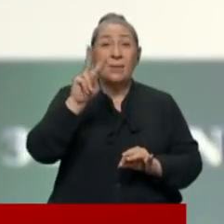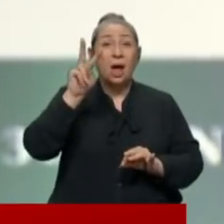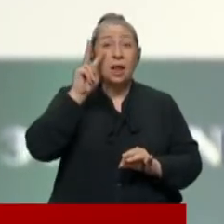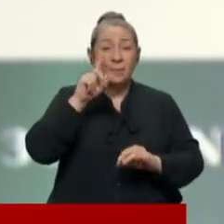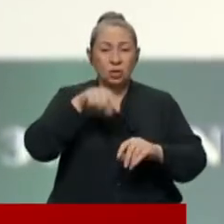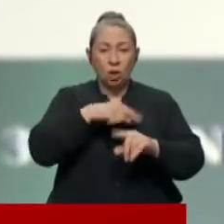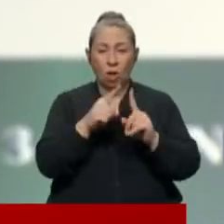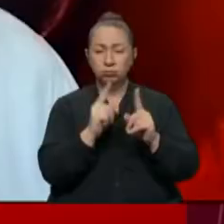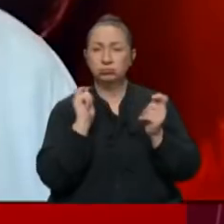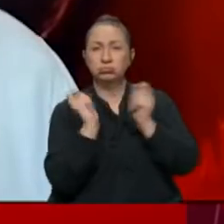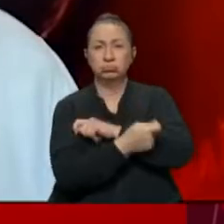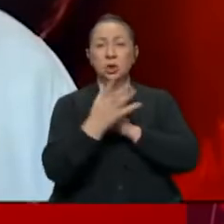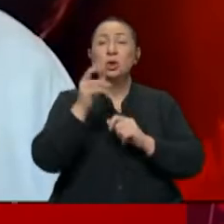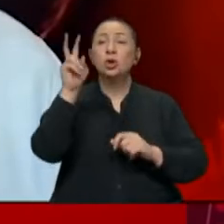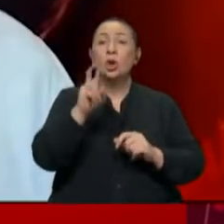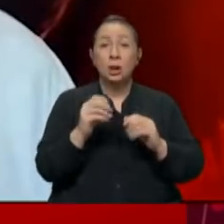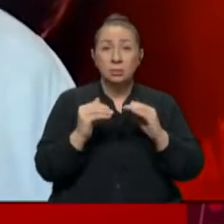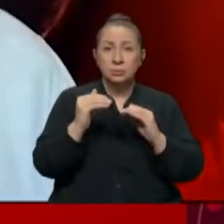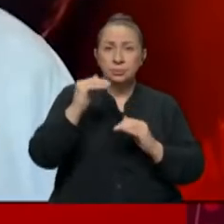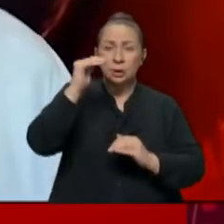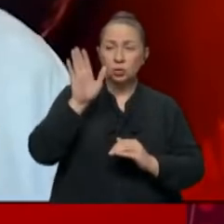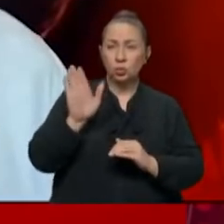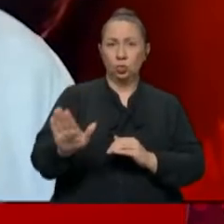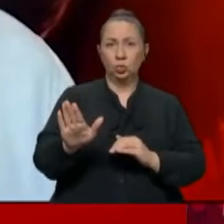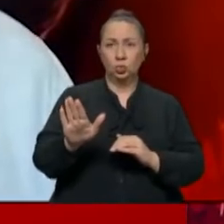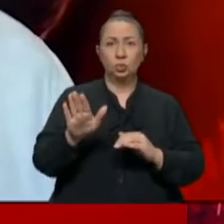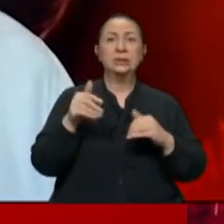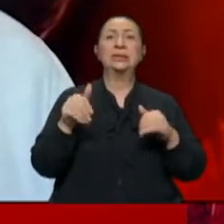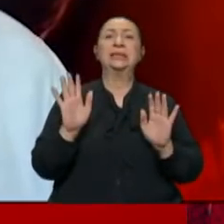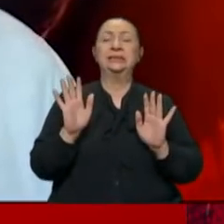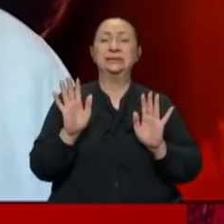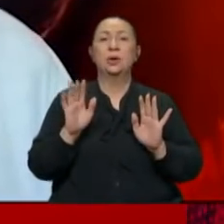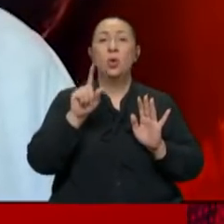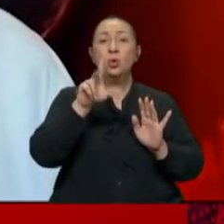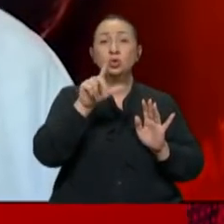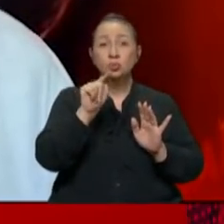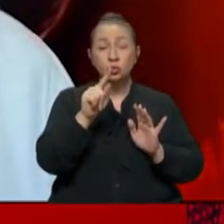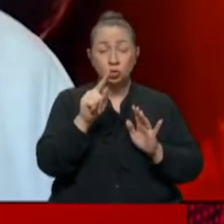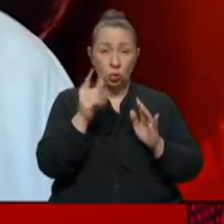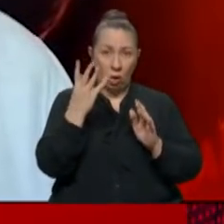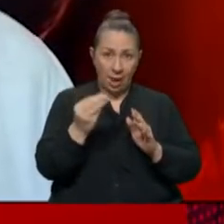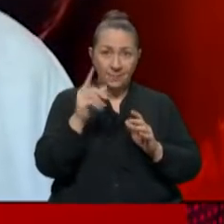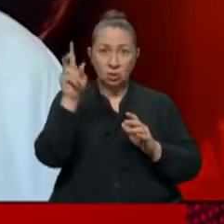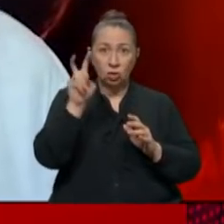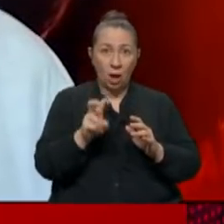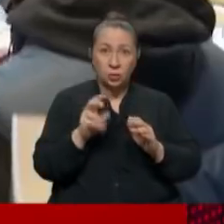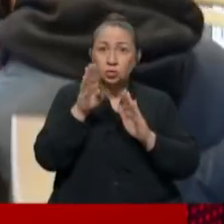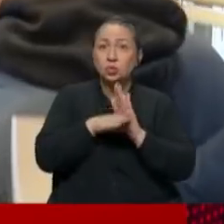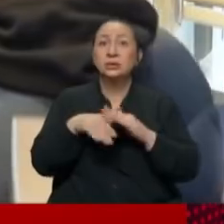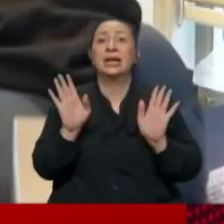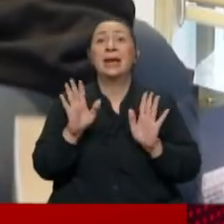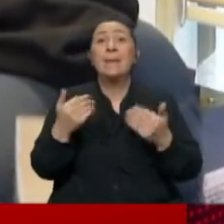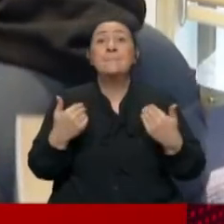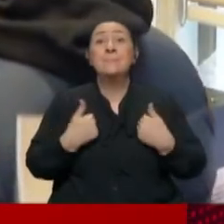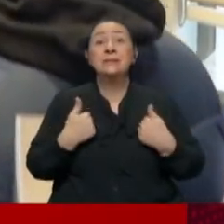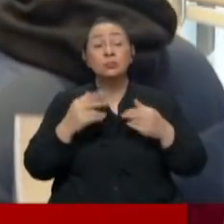Aralık Bir dönüm noktası oldu göğsün Yükseliş trendine girmiş durumda değiliz yani 13 Buçuk Lira seviyesine gelmiş olan bir kuru düşük bir şey